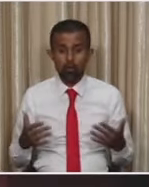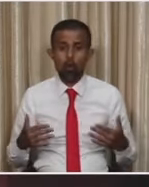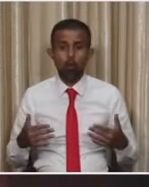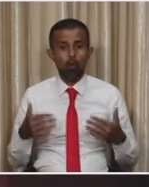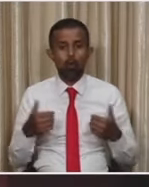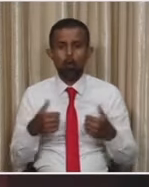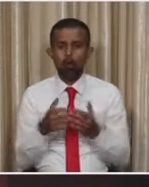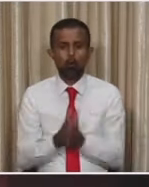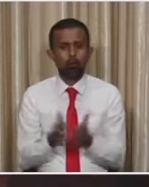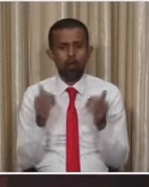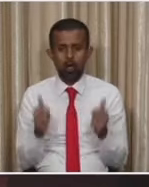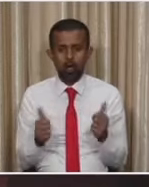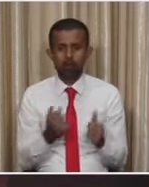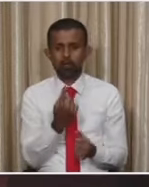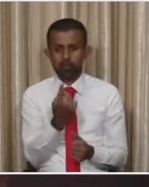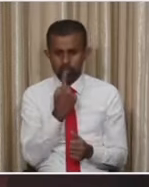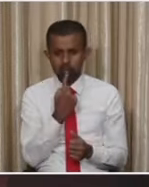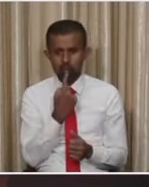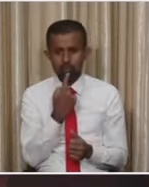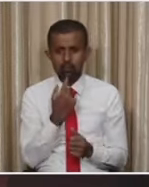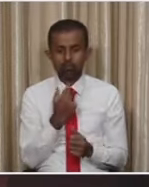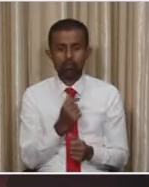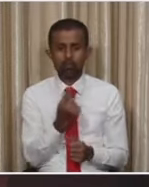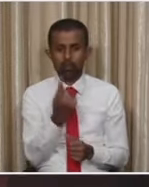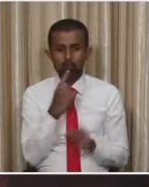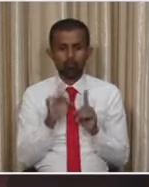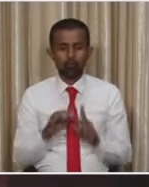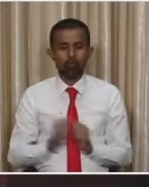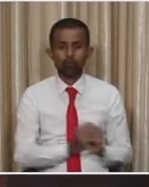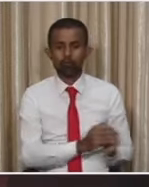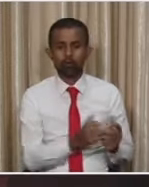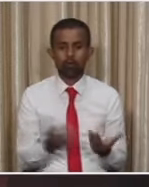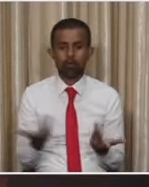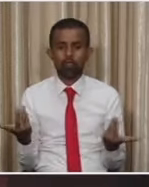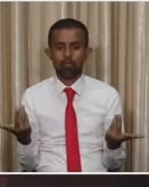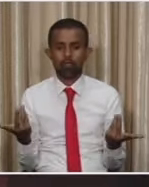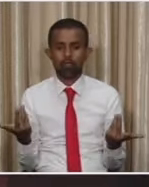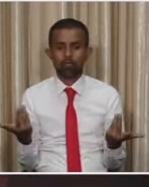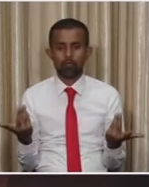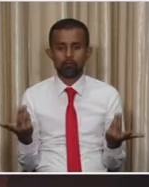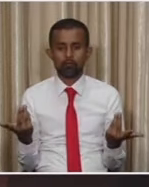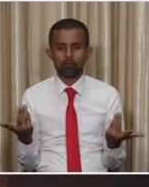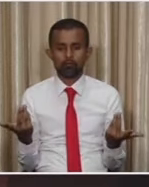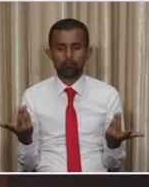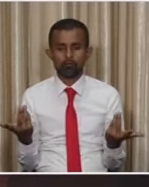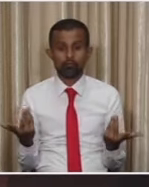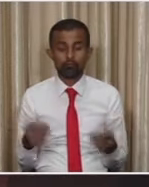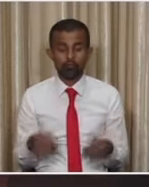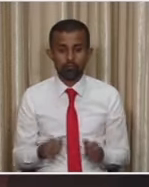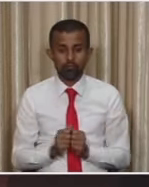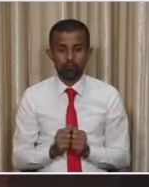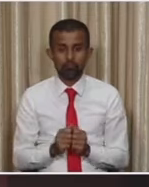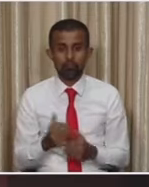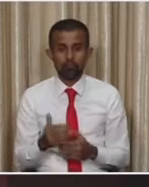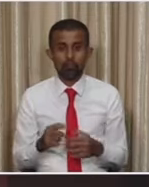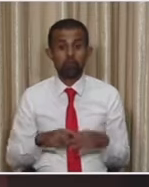කියලා එකඟුණු දෙය නෙවෙයි ක්‍රියාත්මක කරන්නේ. මම ඉල්ලීමක් කරනවා, අපි දන්නවා මේ ටිකවත් කරන්නේ අපි